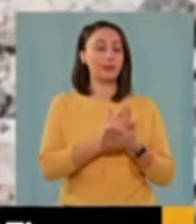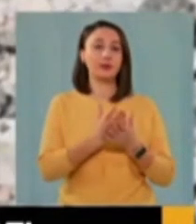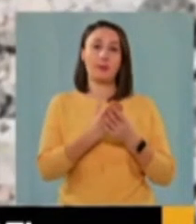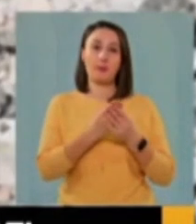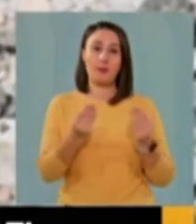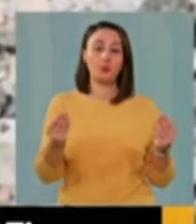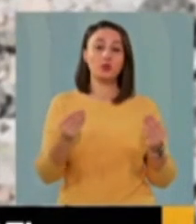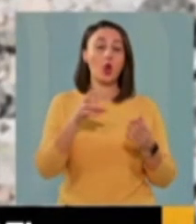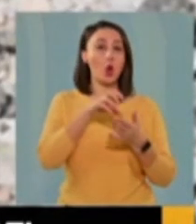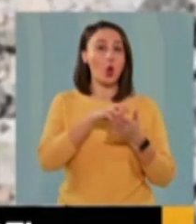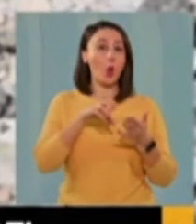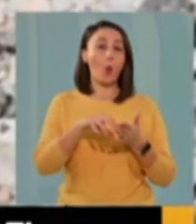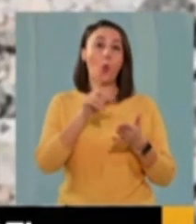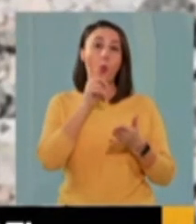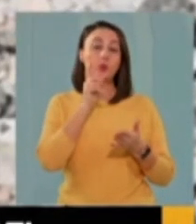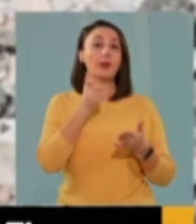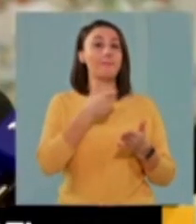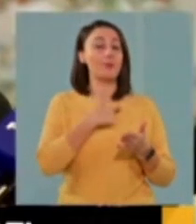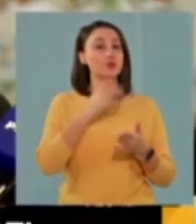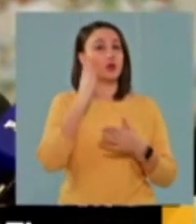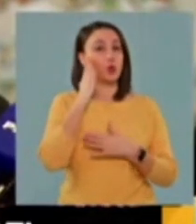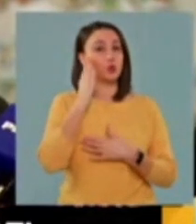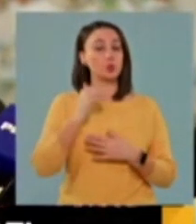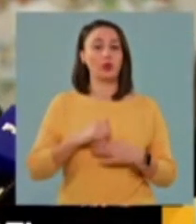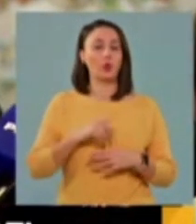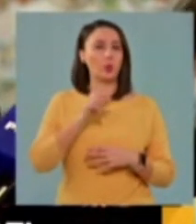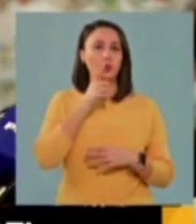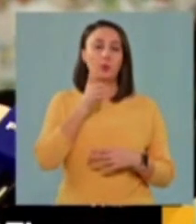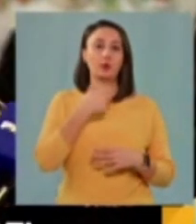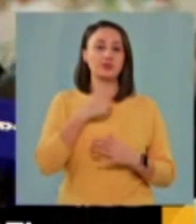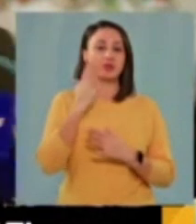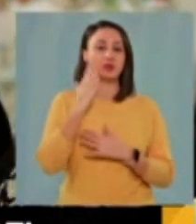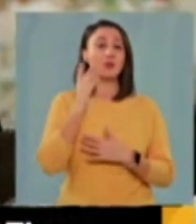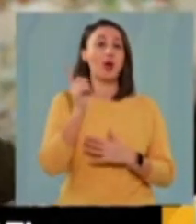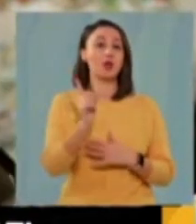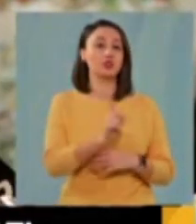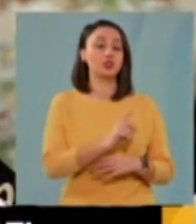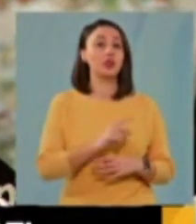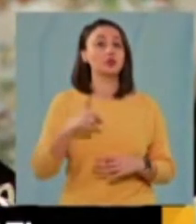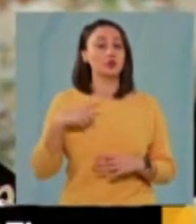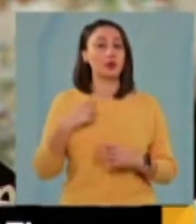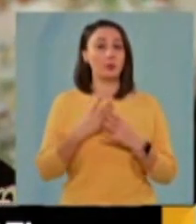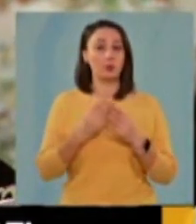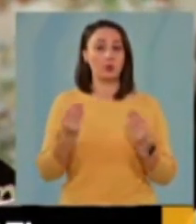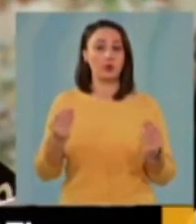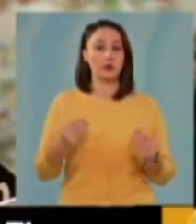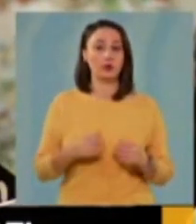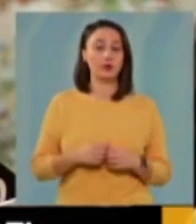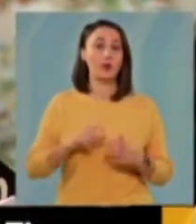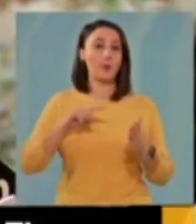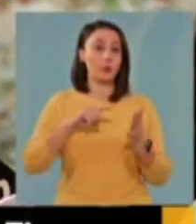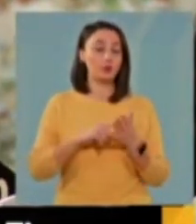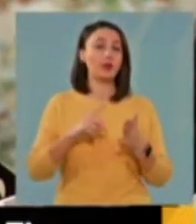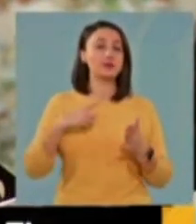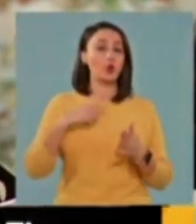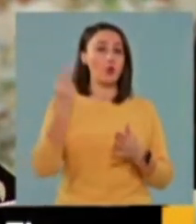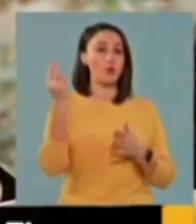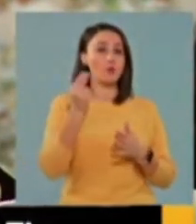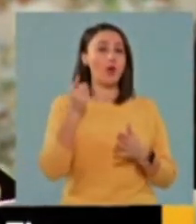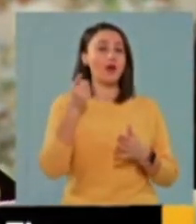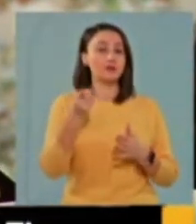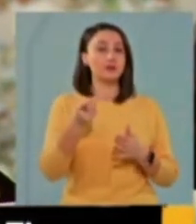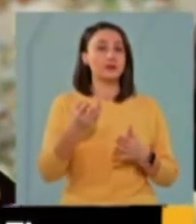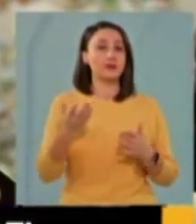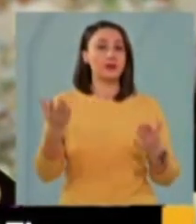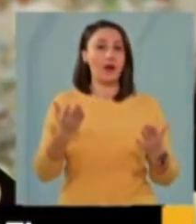mai multe locuri în care aceștia ar putea fi găzduiți. Unde am putea să-i cazăm pe aceștia? Sunt multe puncte. Există un plan în acest